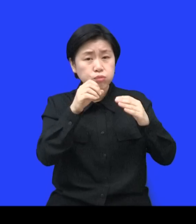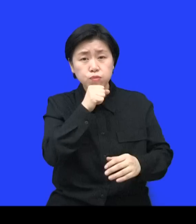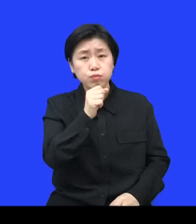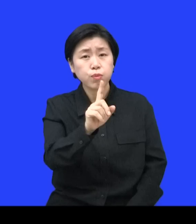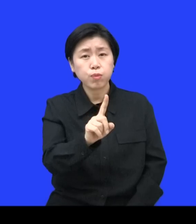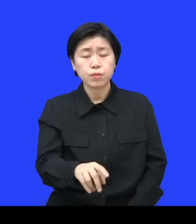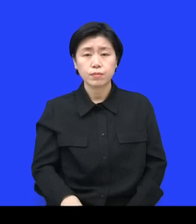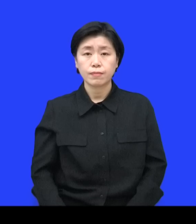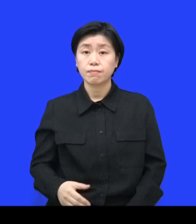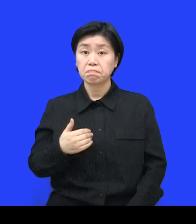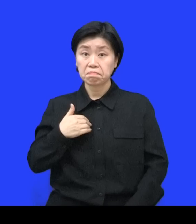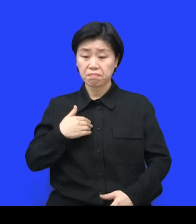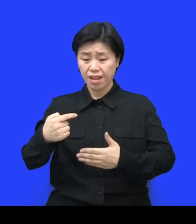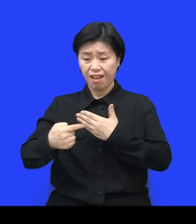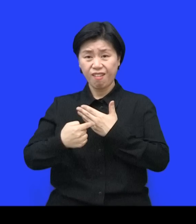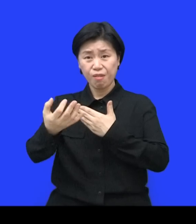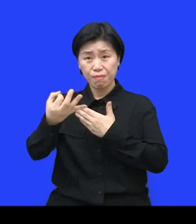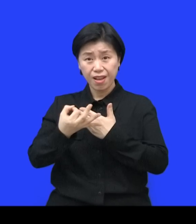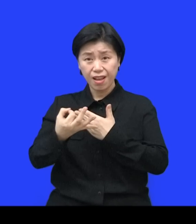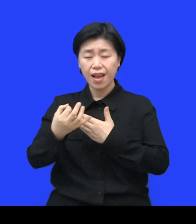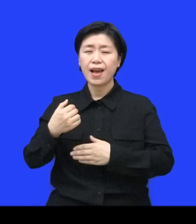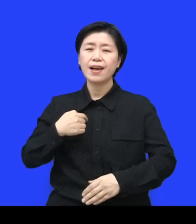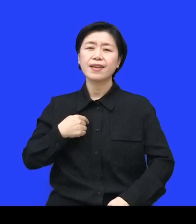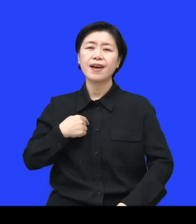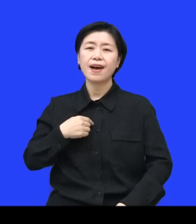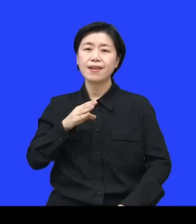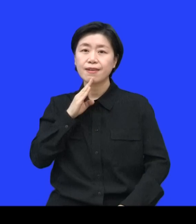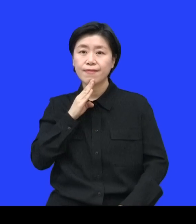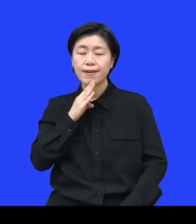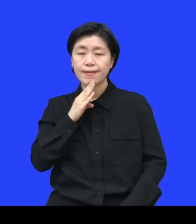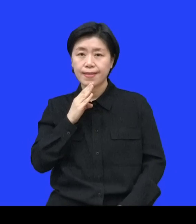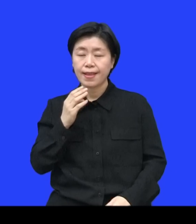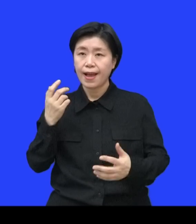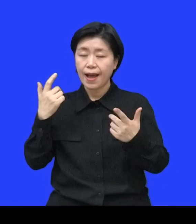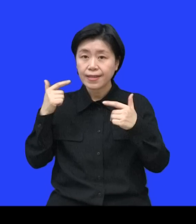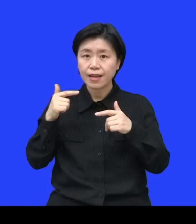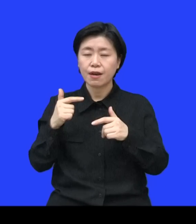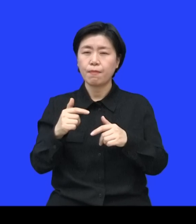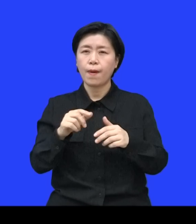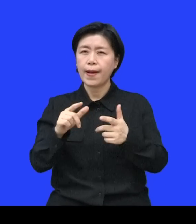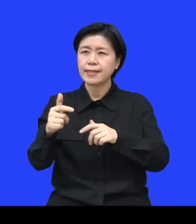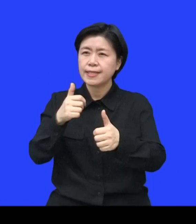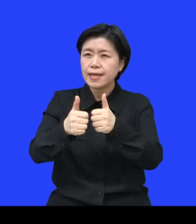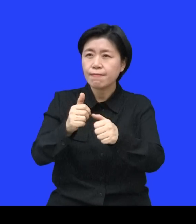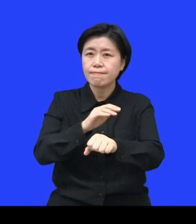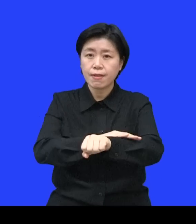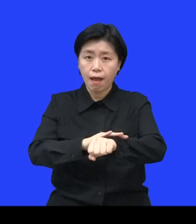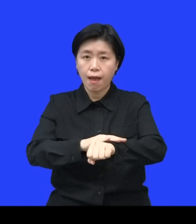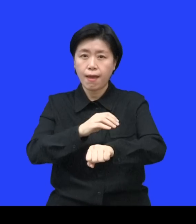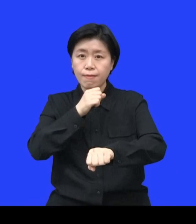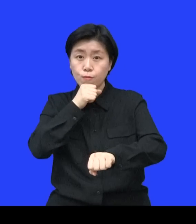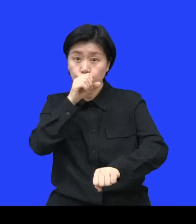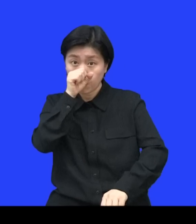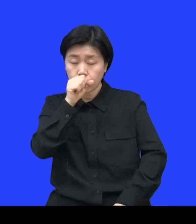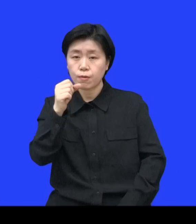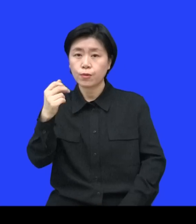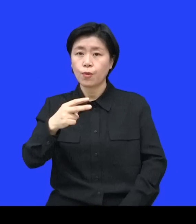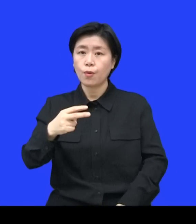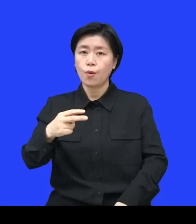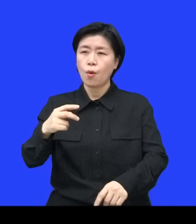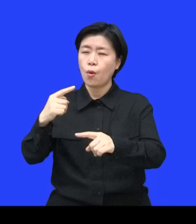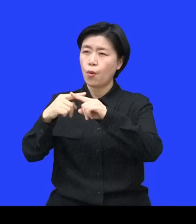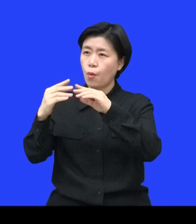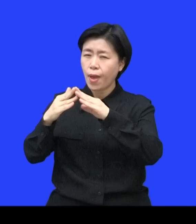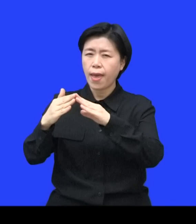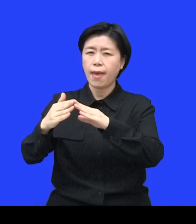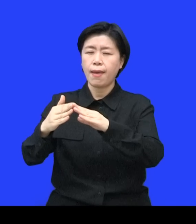절대 안 빠지고 네. 초롱초롱 눈빛, 수행평가 다 만점 맞고 야. 문제는 집에 오면은 새롭게 이제 게임으로